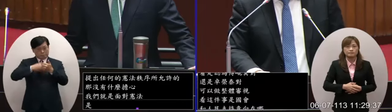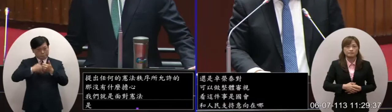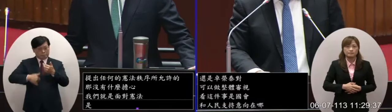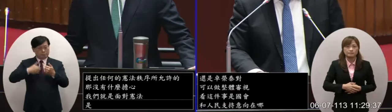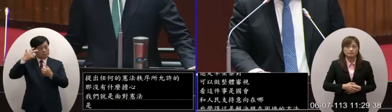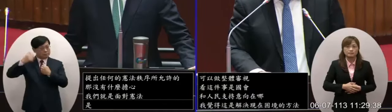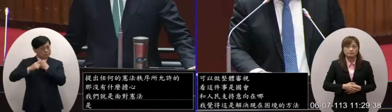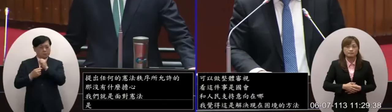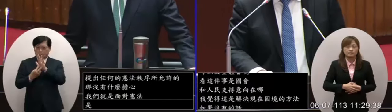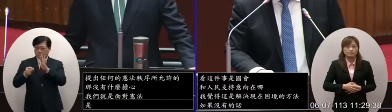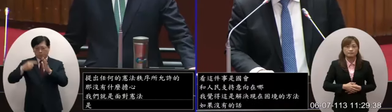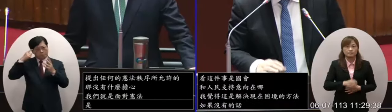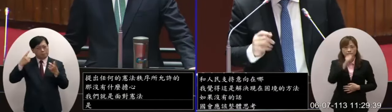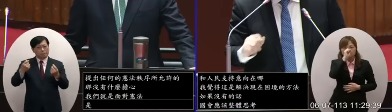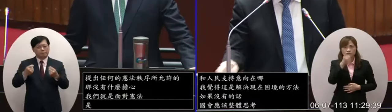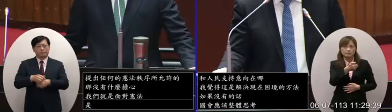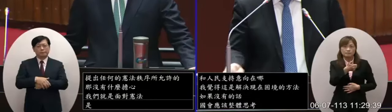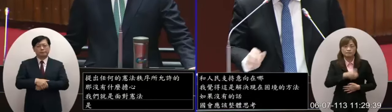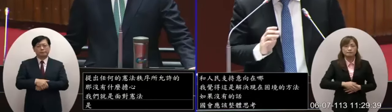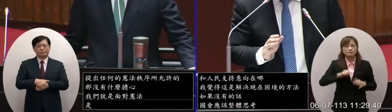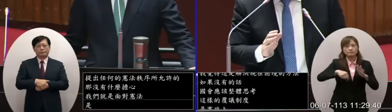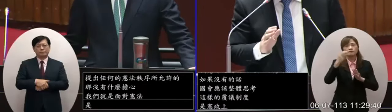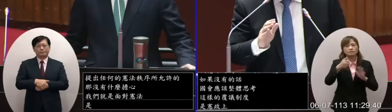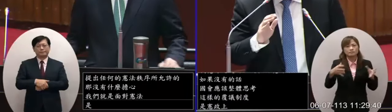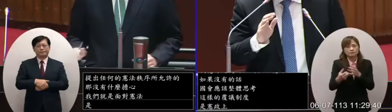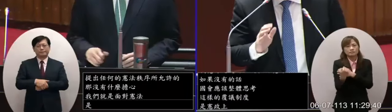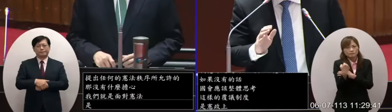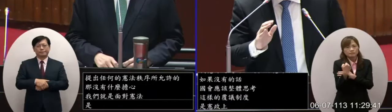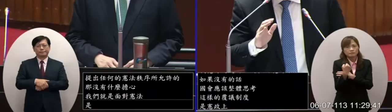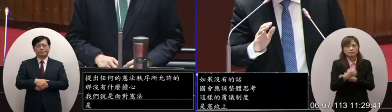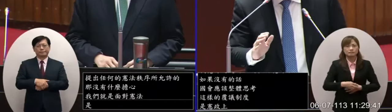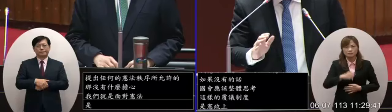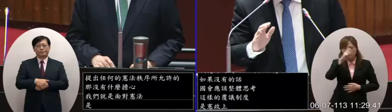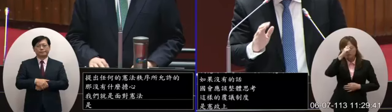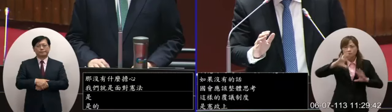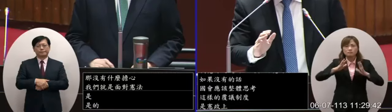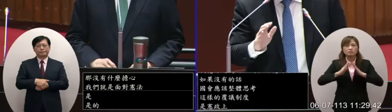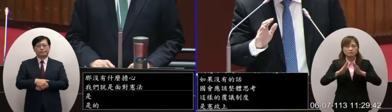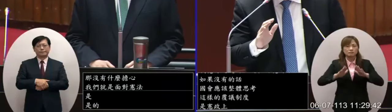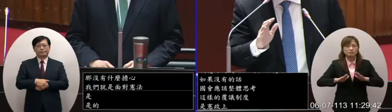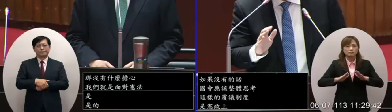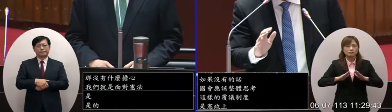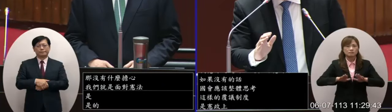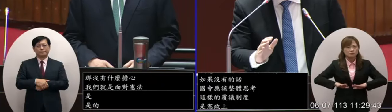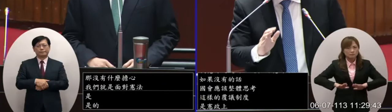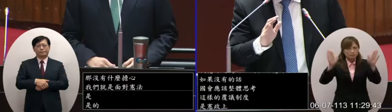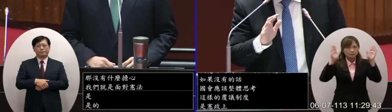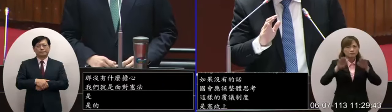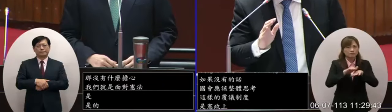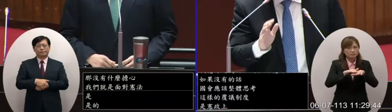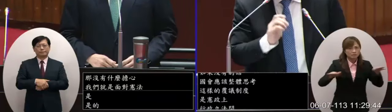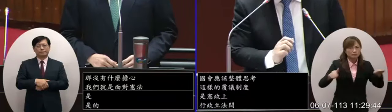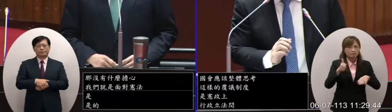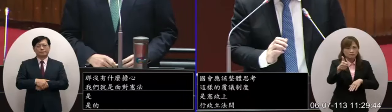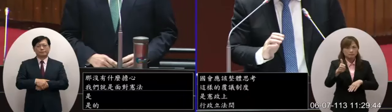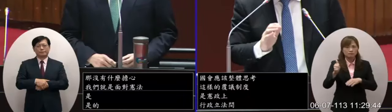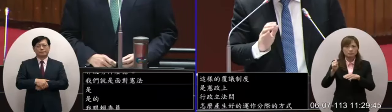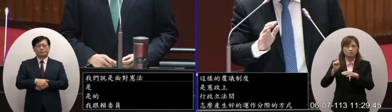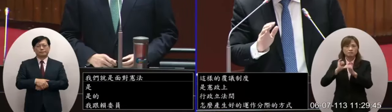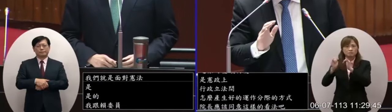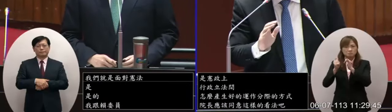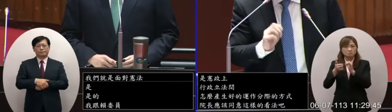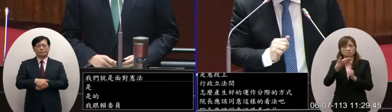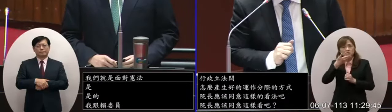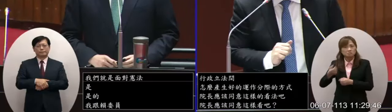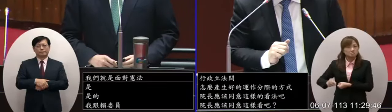解是一致的。 好，谢谢哈，院长一起努力啦。我们期待是国家更稳定更好，同时多一点民生，少一点政治了哈，